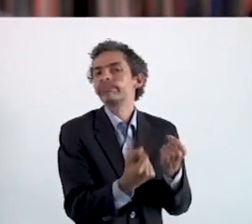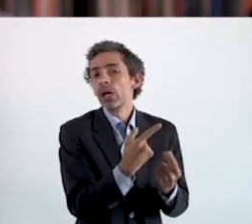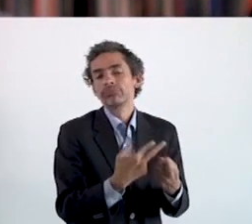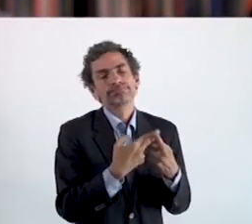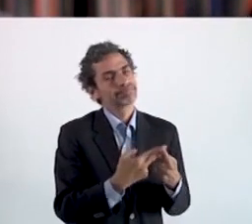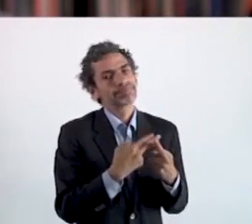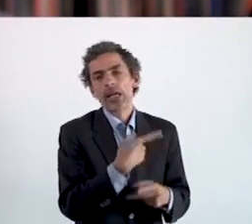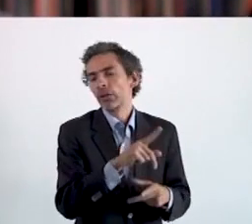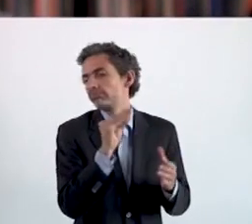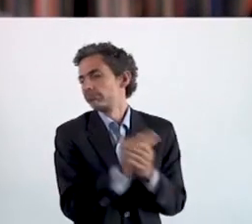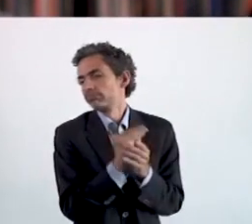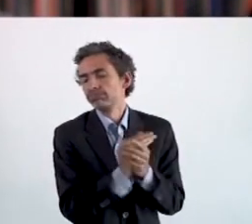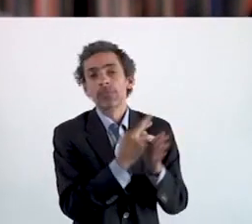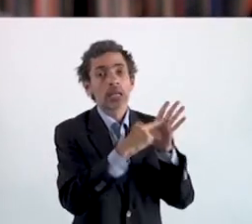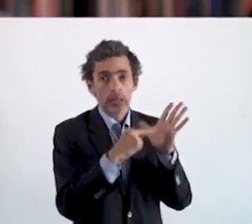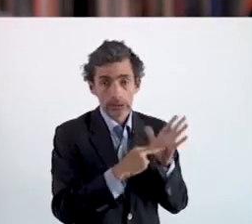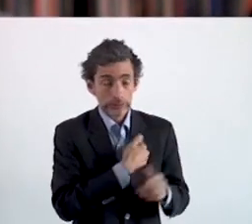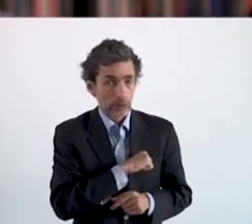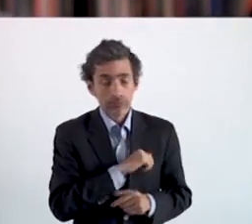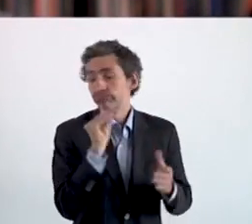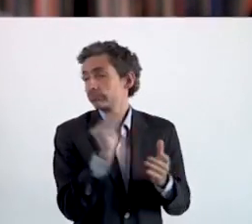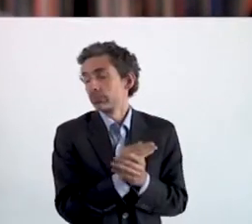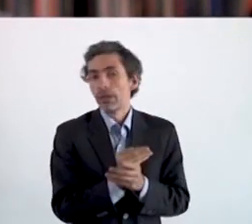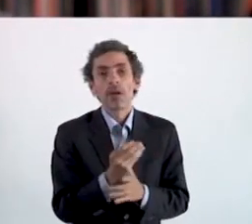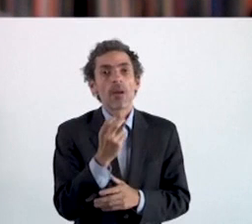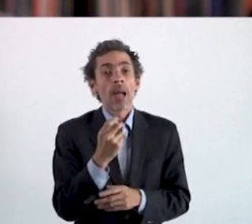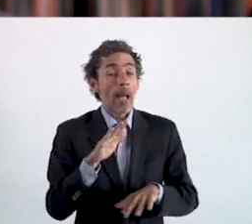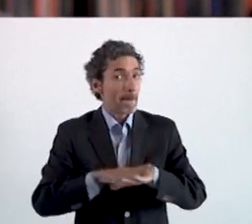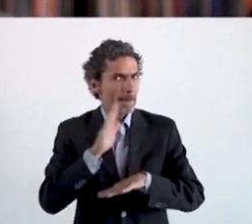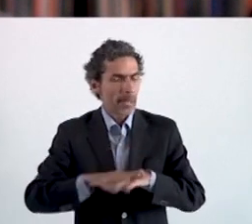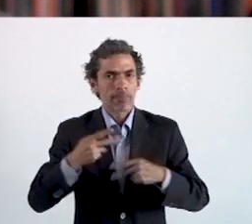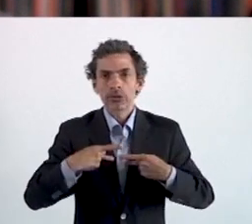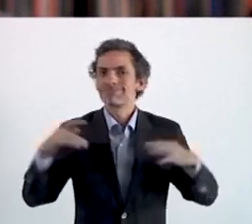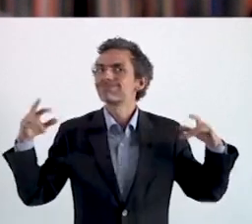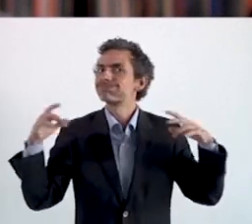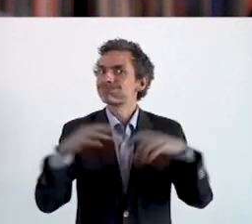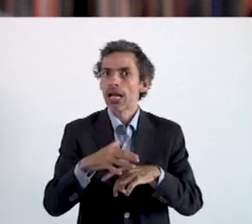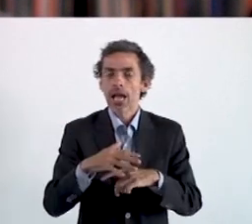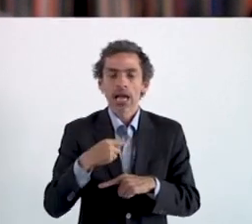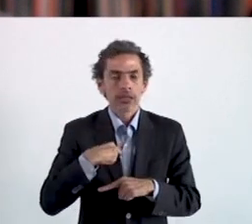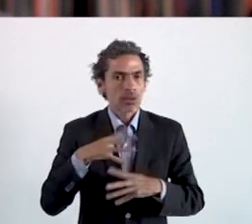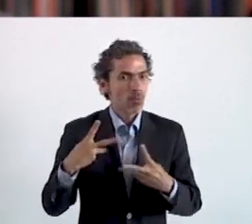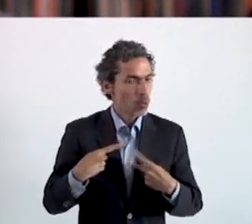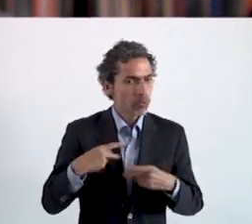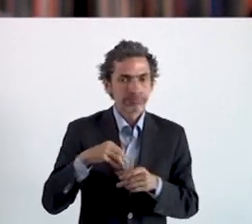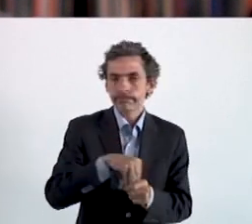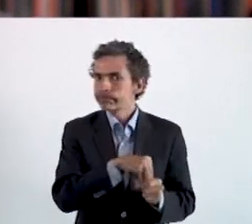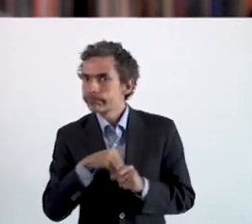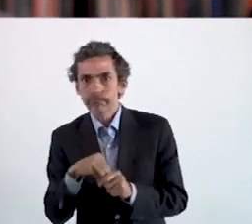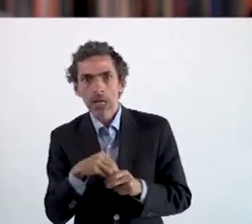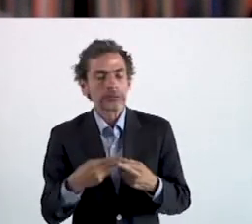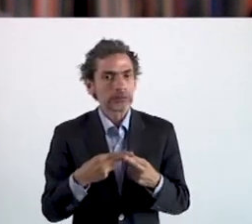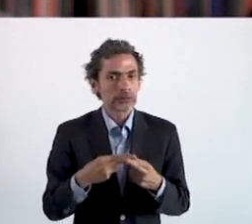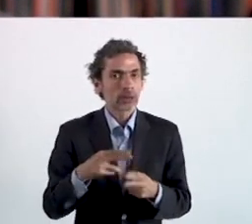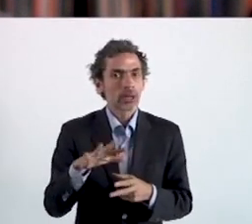muti stabilimento purtroppo molti non hanno rispettato le misure sanitarie si sono creati troppi assembramenti dobbiamo evitare queste